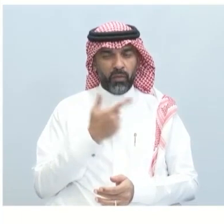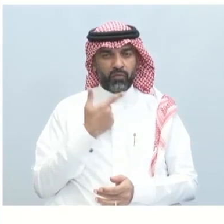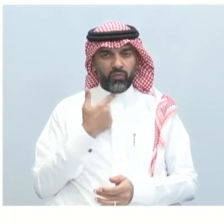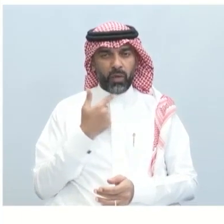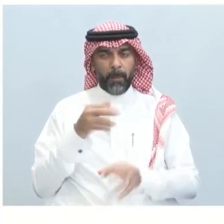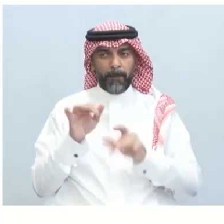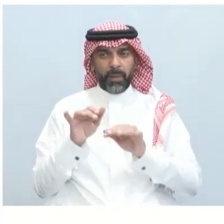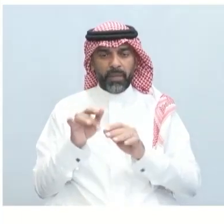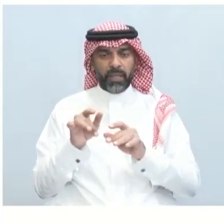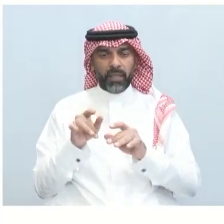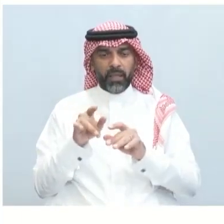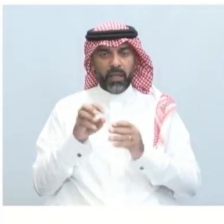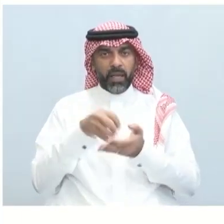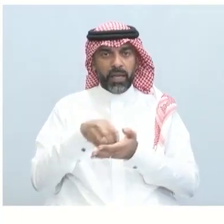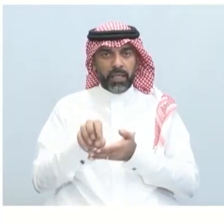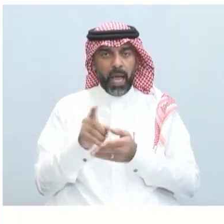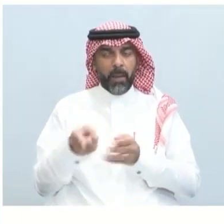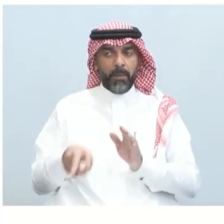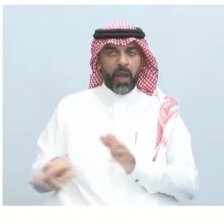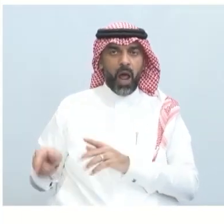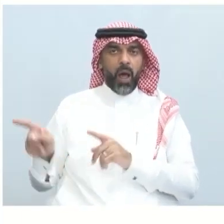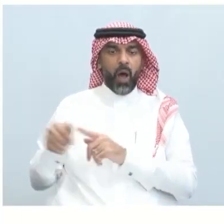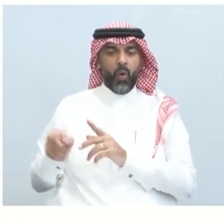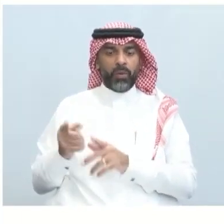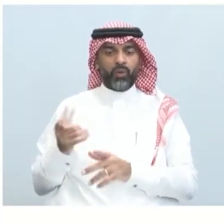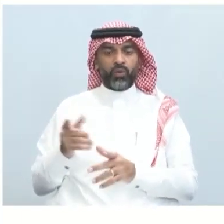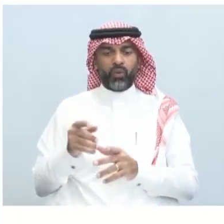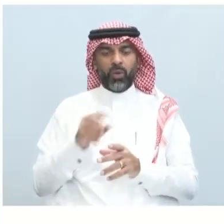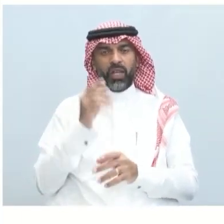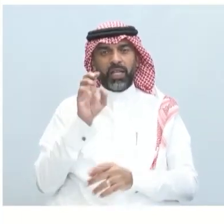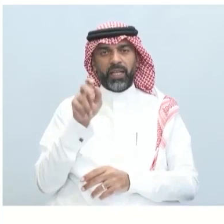البداية يفضل استخدام برمجة الـ HTML.